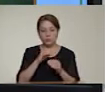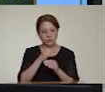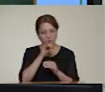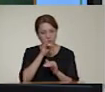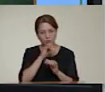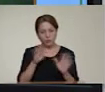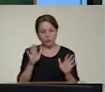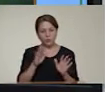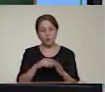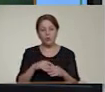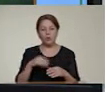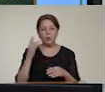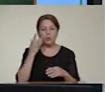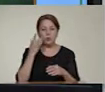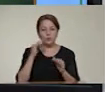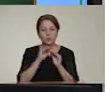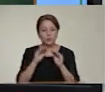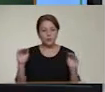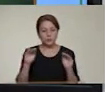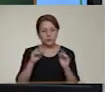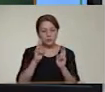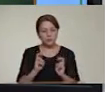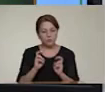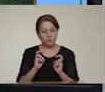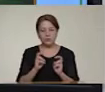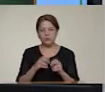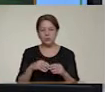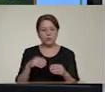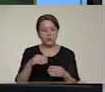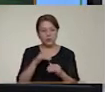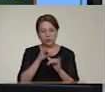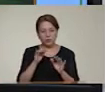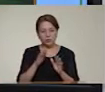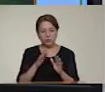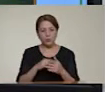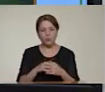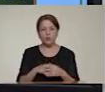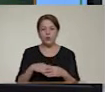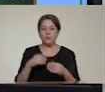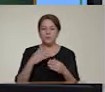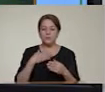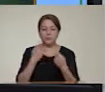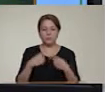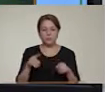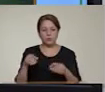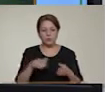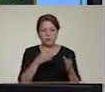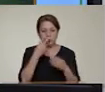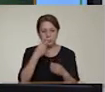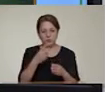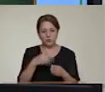saqlayveramizmi? Bizga boshqa yo'l ko'rsating, deyishibdi. Shunda donishmand shunday javob